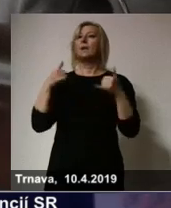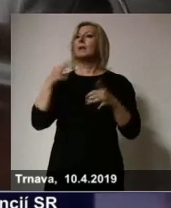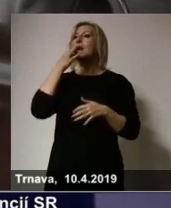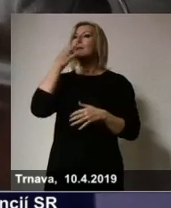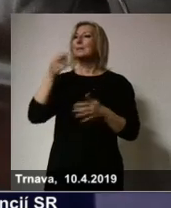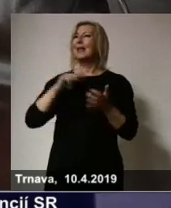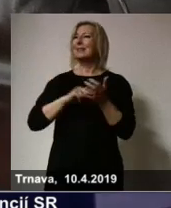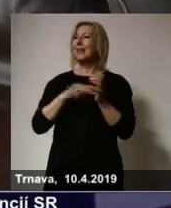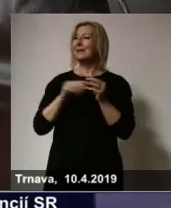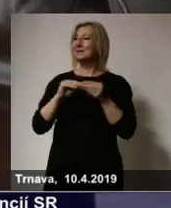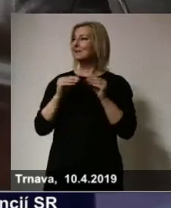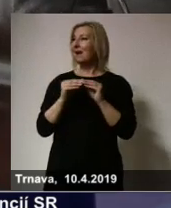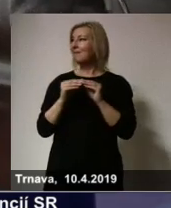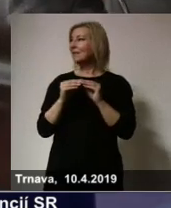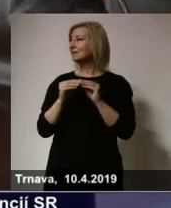záležitosť.